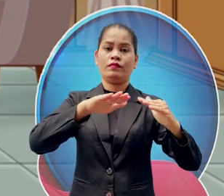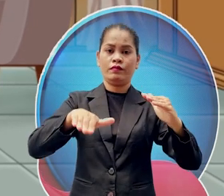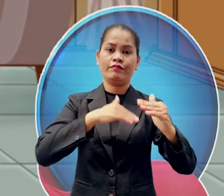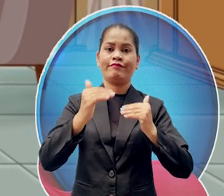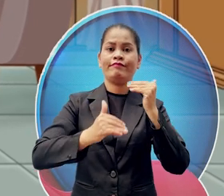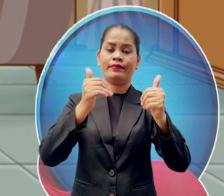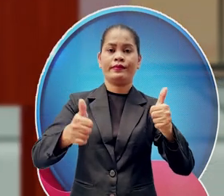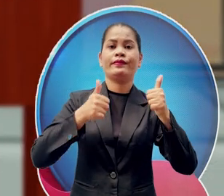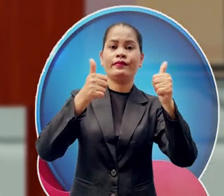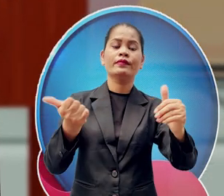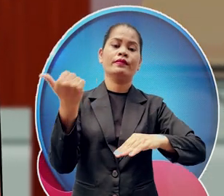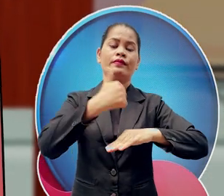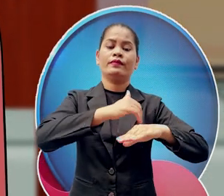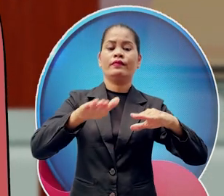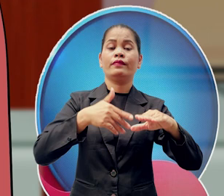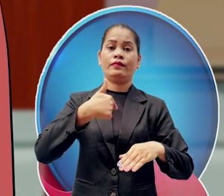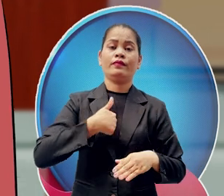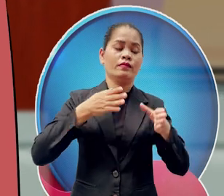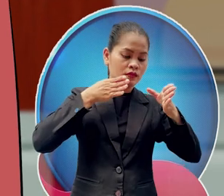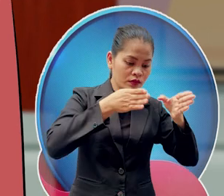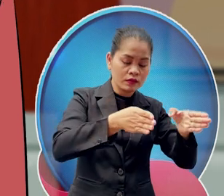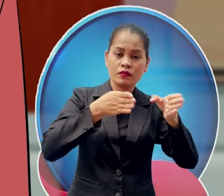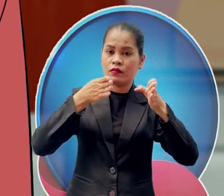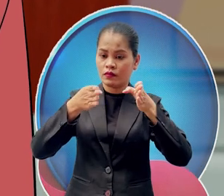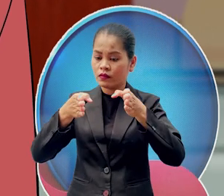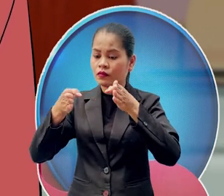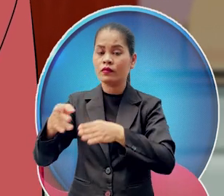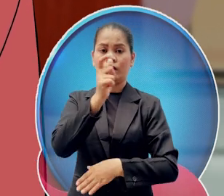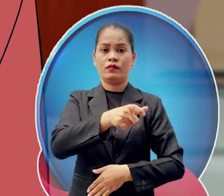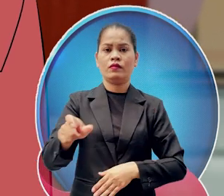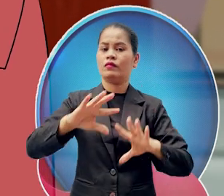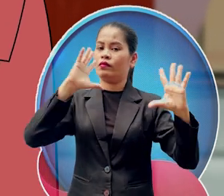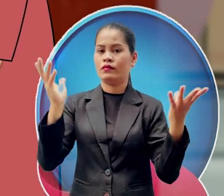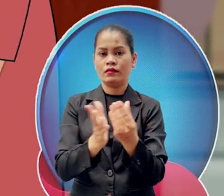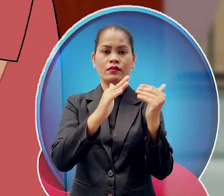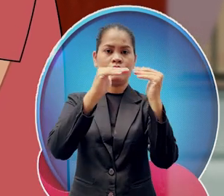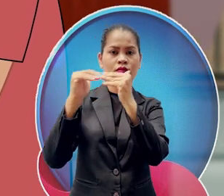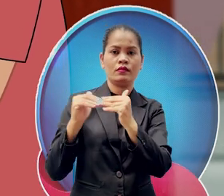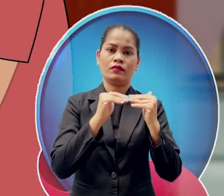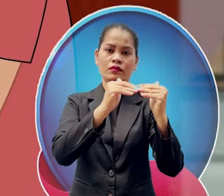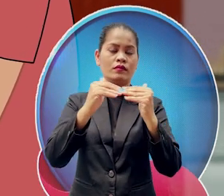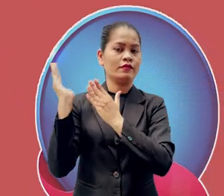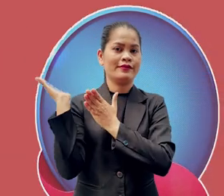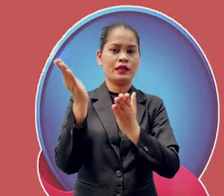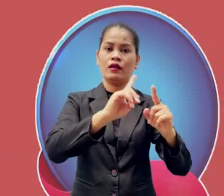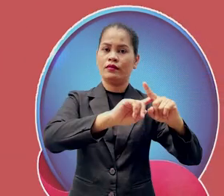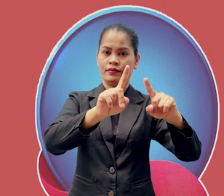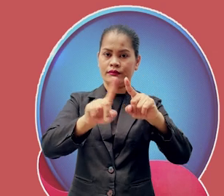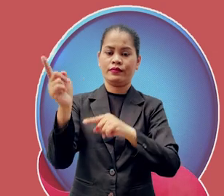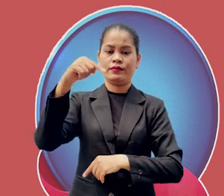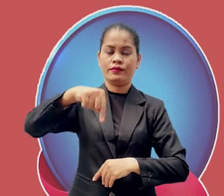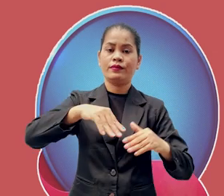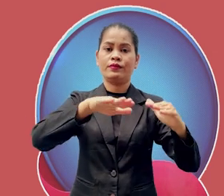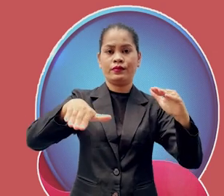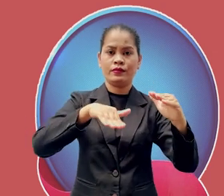ការរីកចម្រើនមេឃុំខ្ញុំយកចិត្តទុកដាក់ចំពោះប្រជាជនក្នុងភូមិឃុំស្មើគ្នាសេវាសាធារ